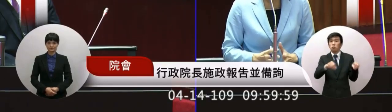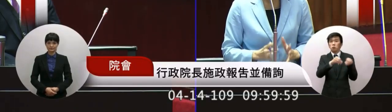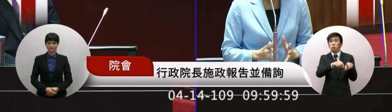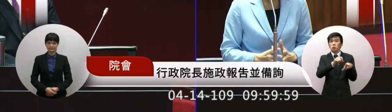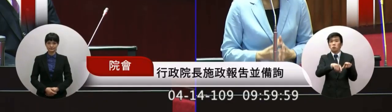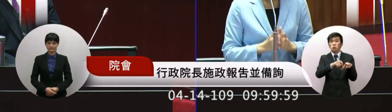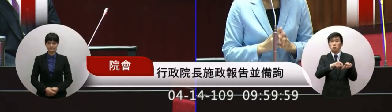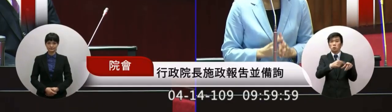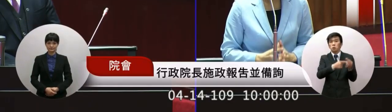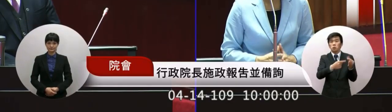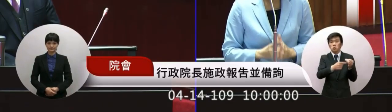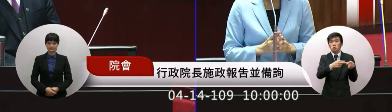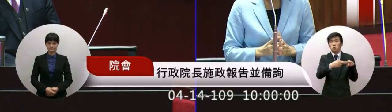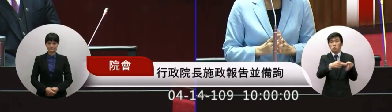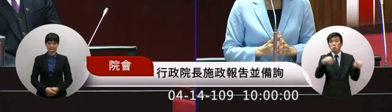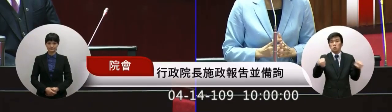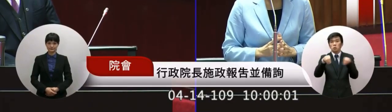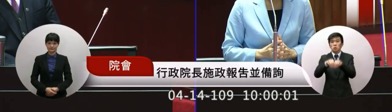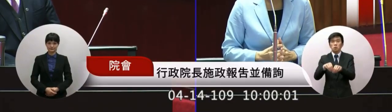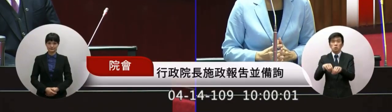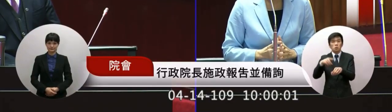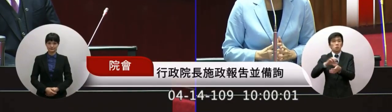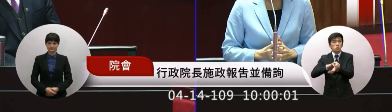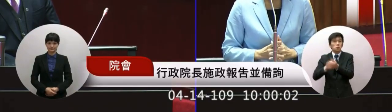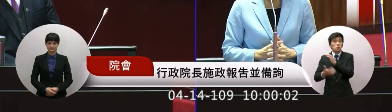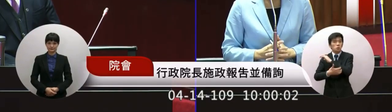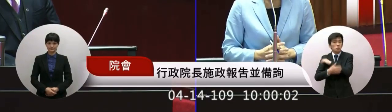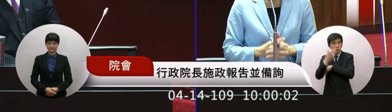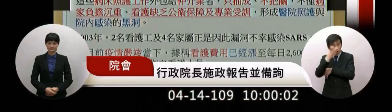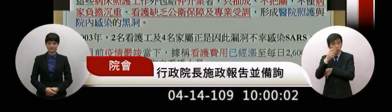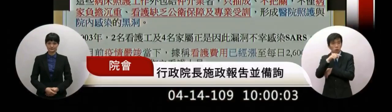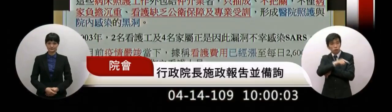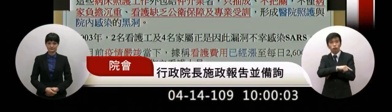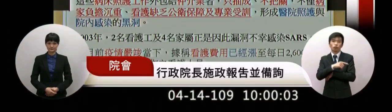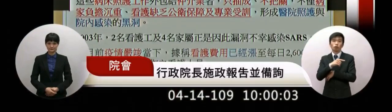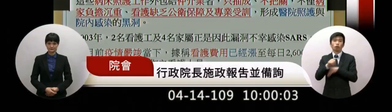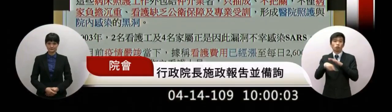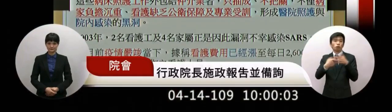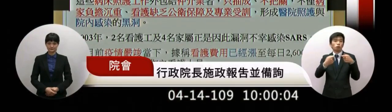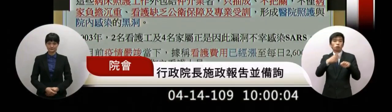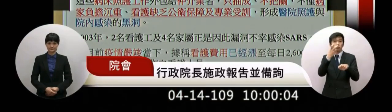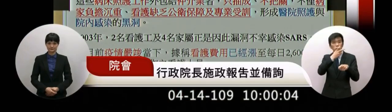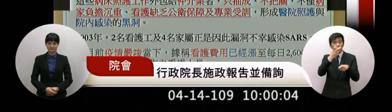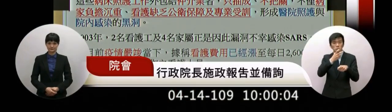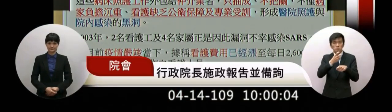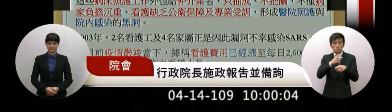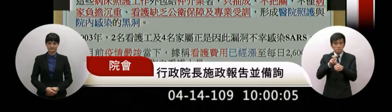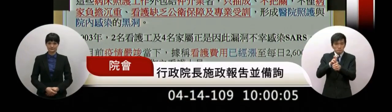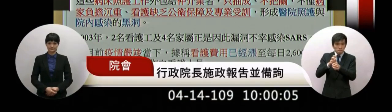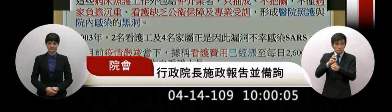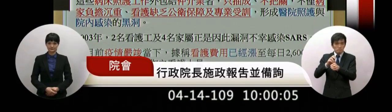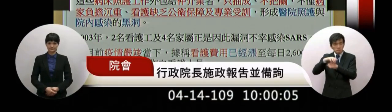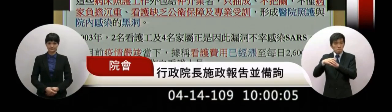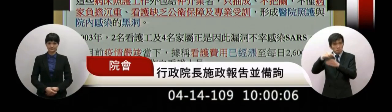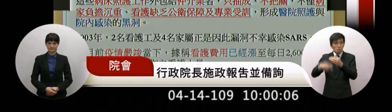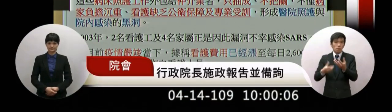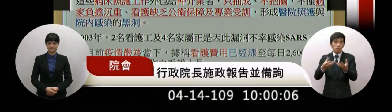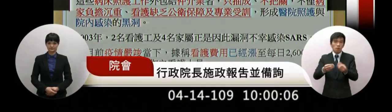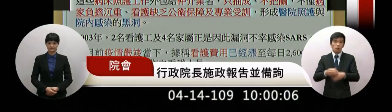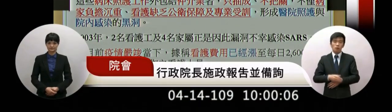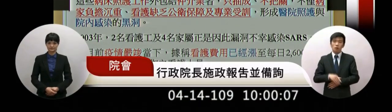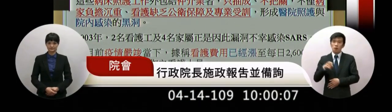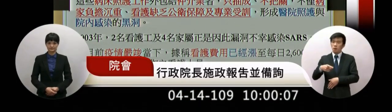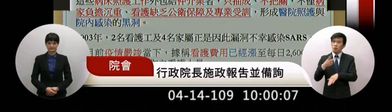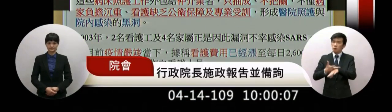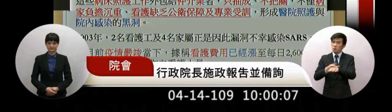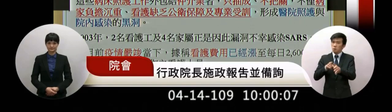关，不仅病家的负担沉重，看护本身也都缺乏工位的保障及专业的